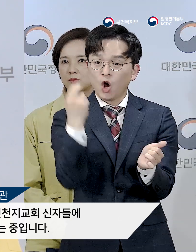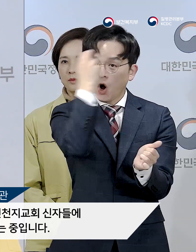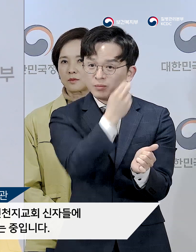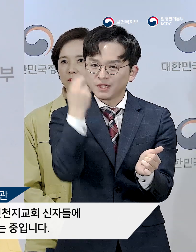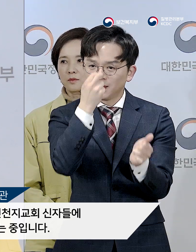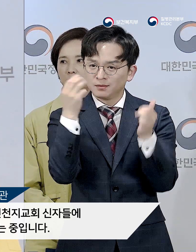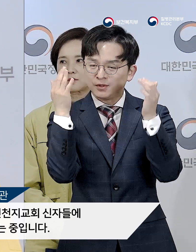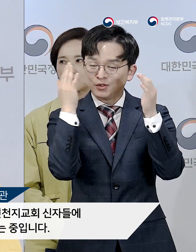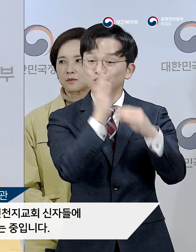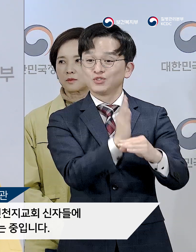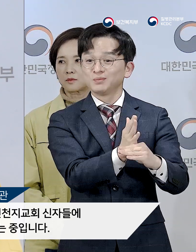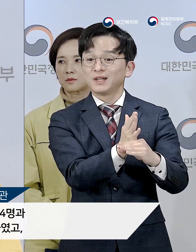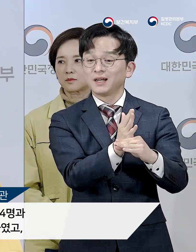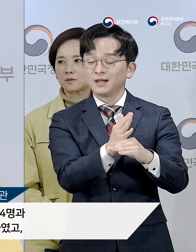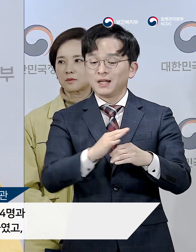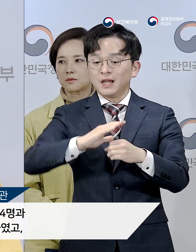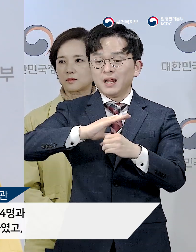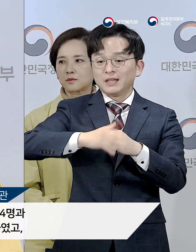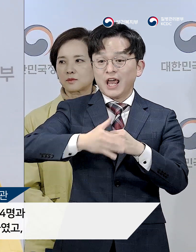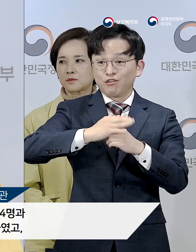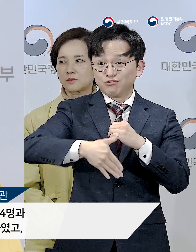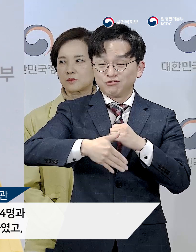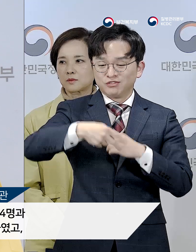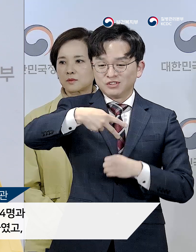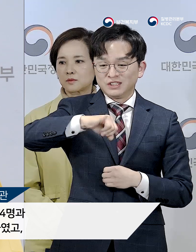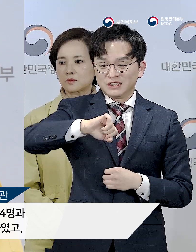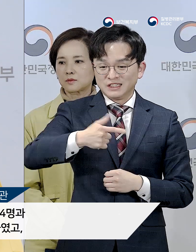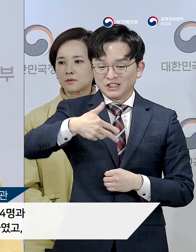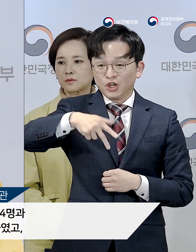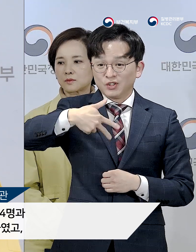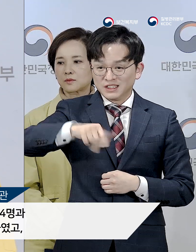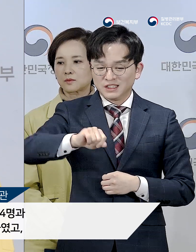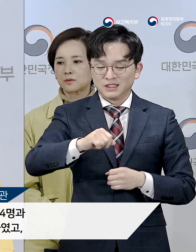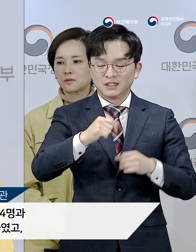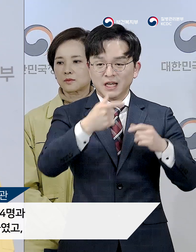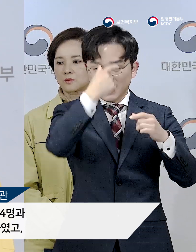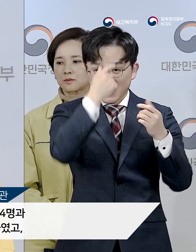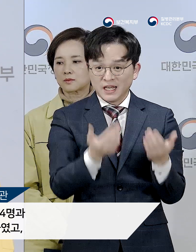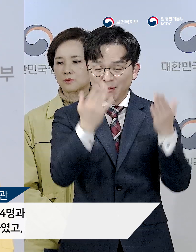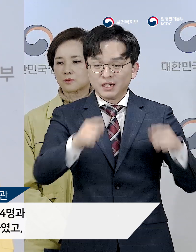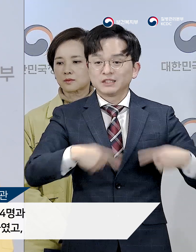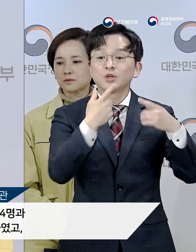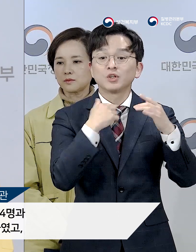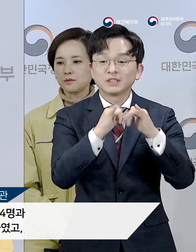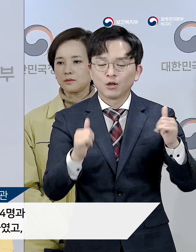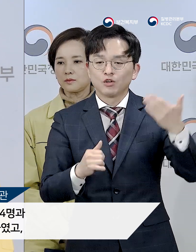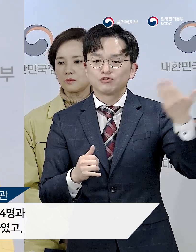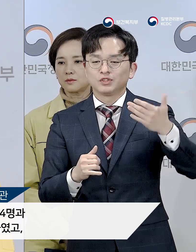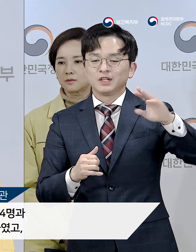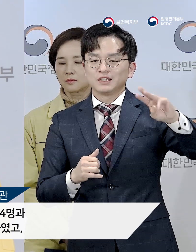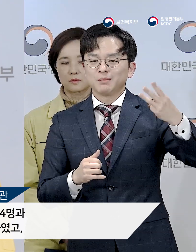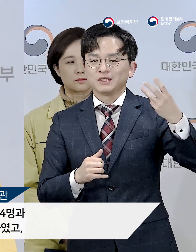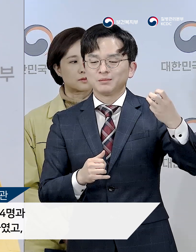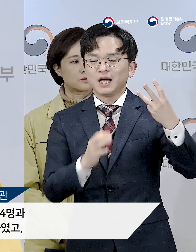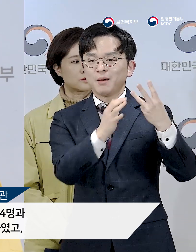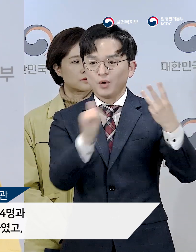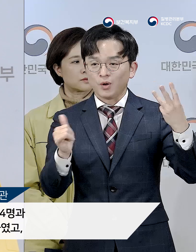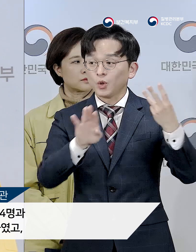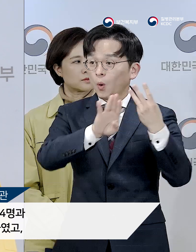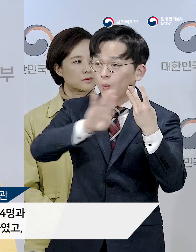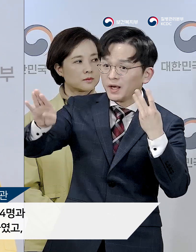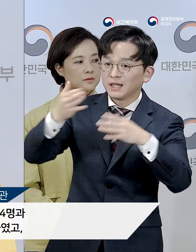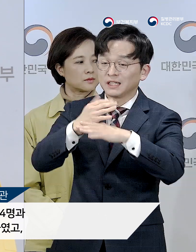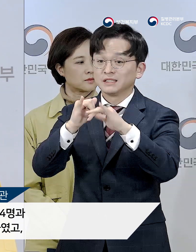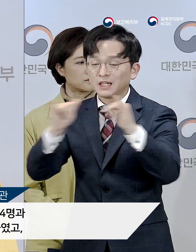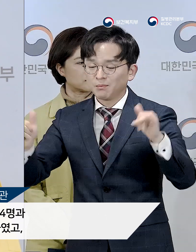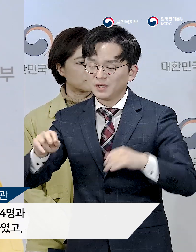중입니다. 대구 교회 종교행사에 참여한 대구 지혜 신자 9,334명과 타 지역